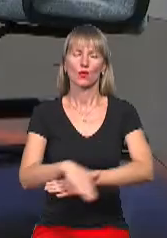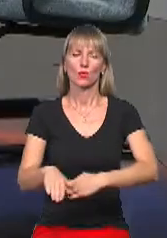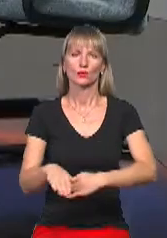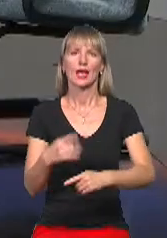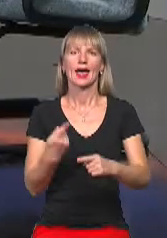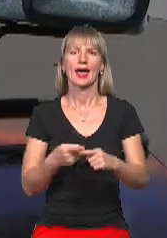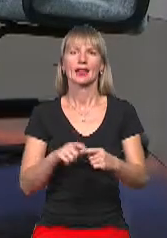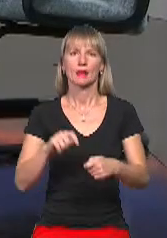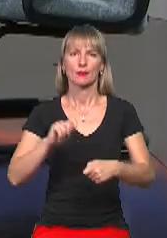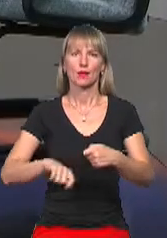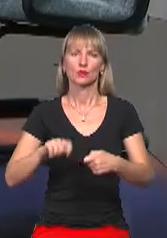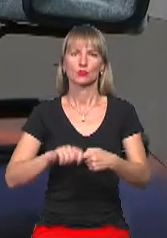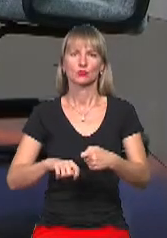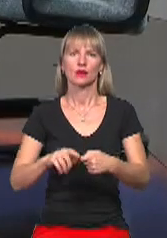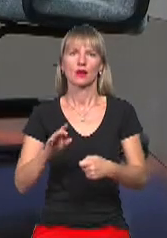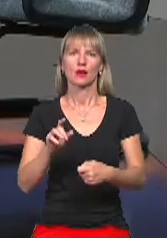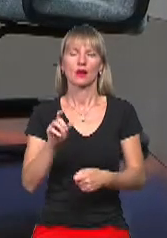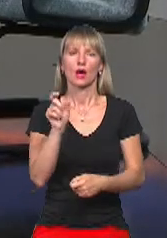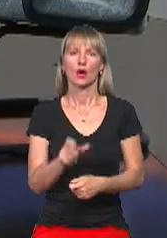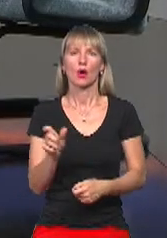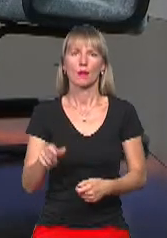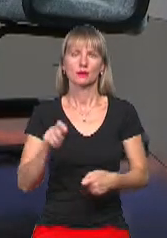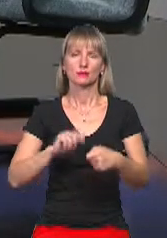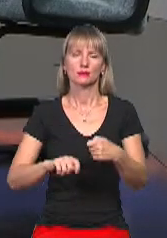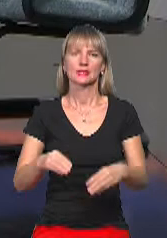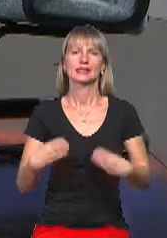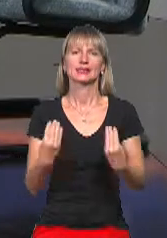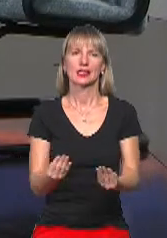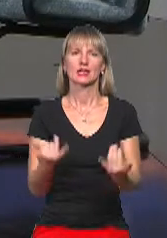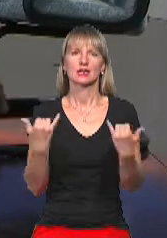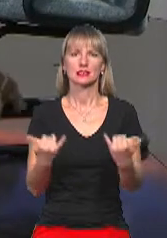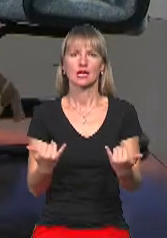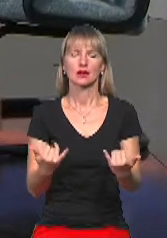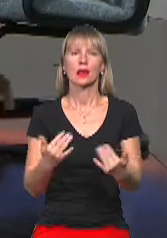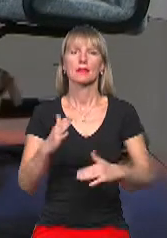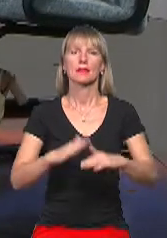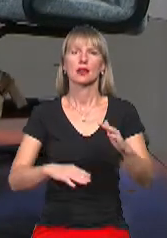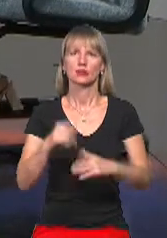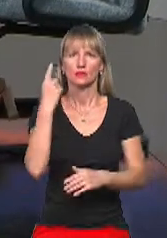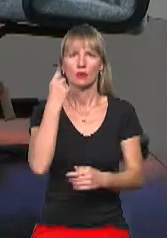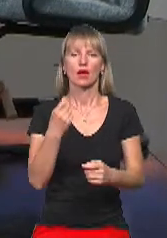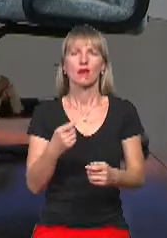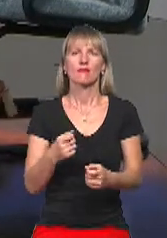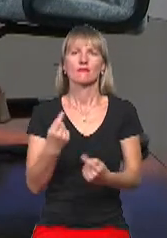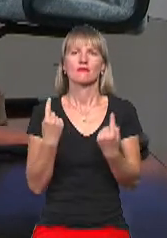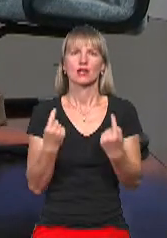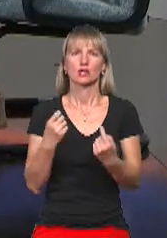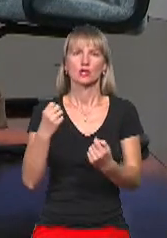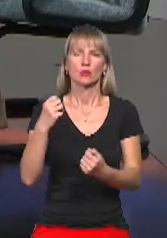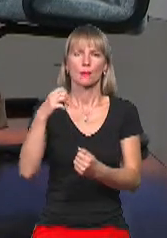цей моніторинг, громадський моніторинг, він дає зараз дуже практичну таку величезну парасолю для